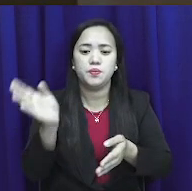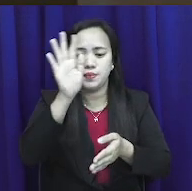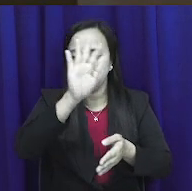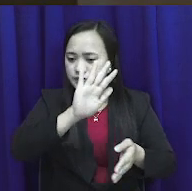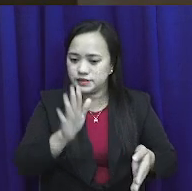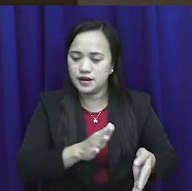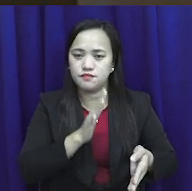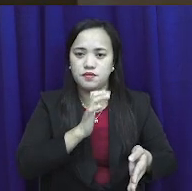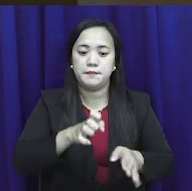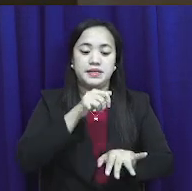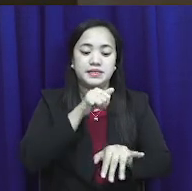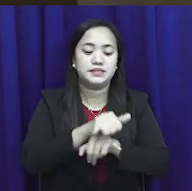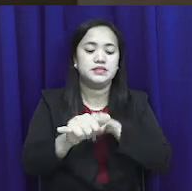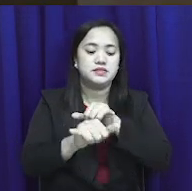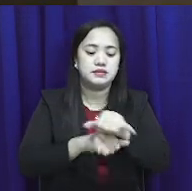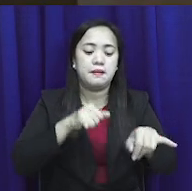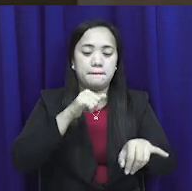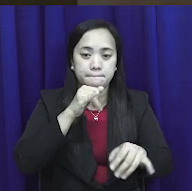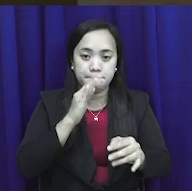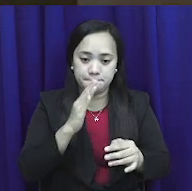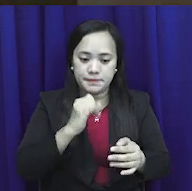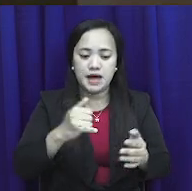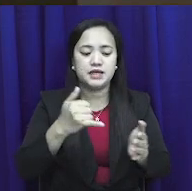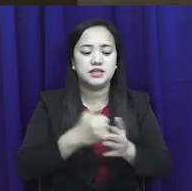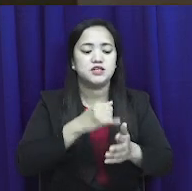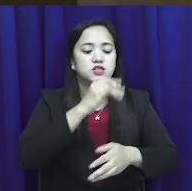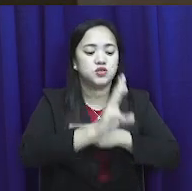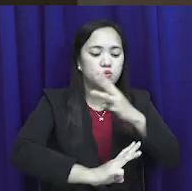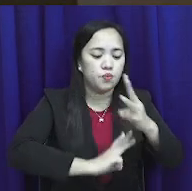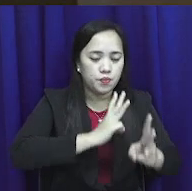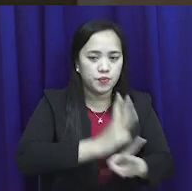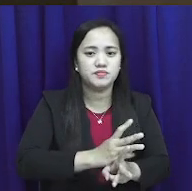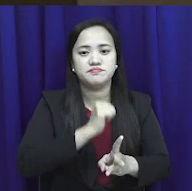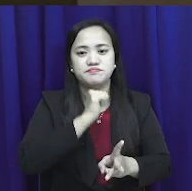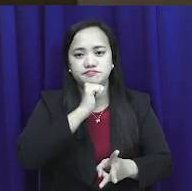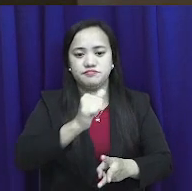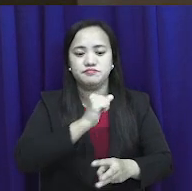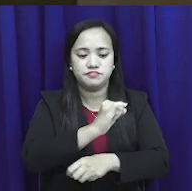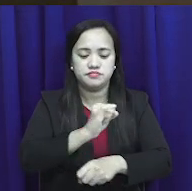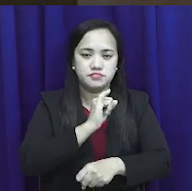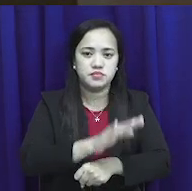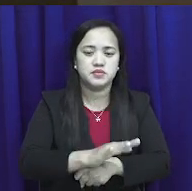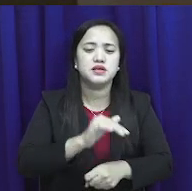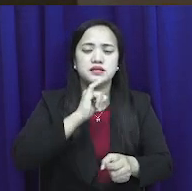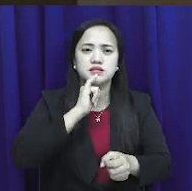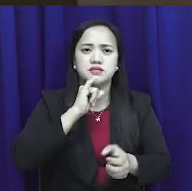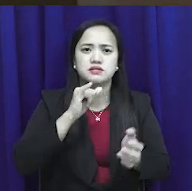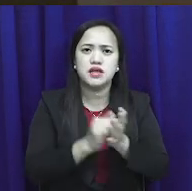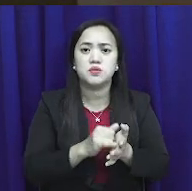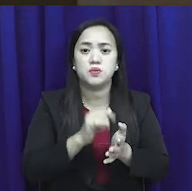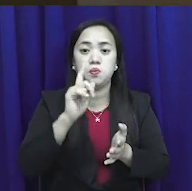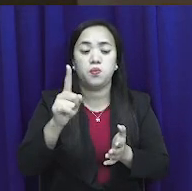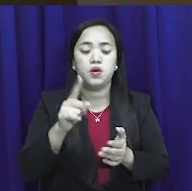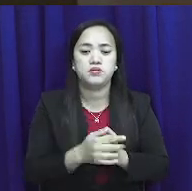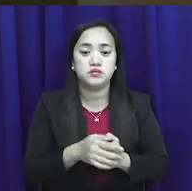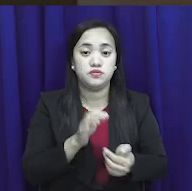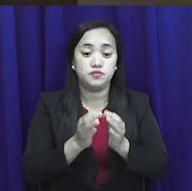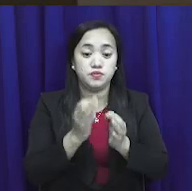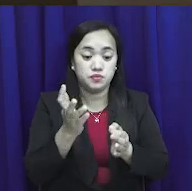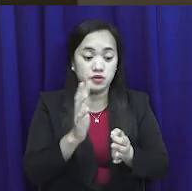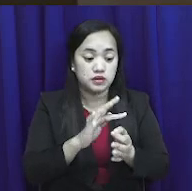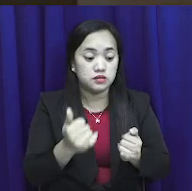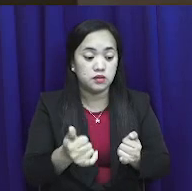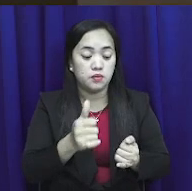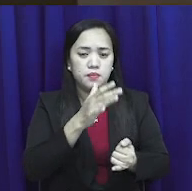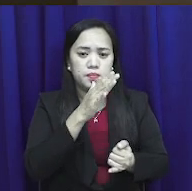deceived by the Soc worldly and biblical influencers na isang babae lalo na pag nanay ka